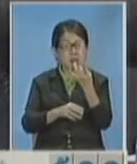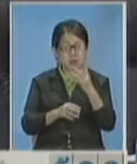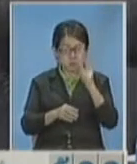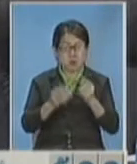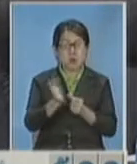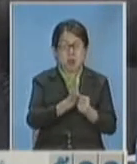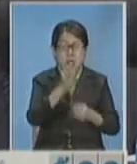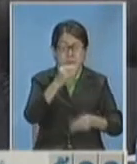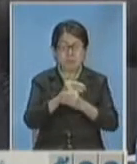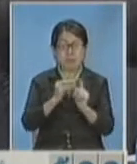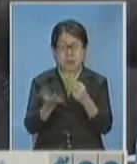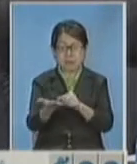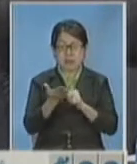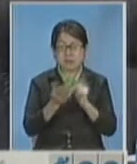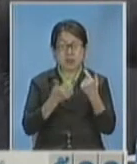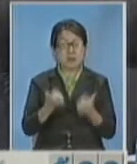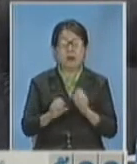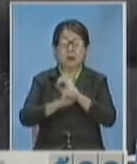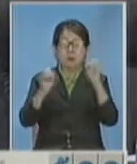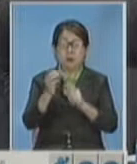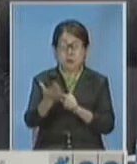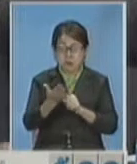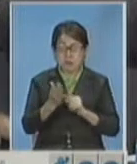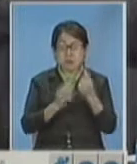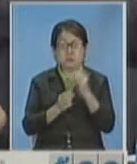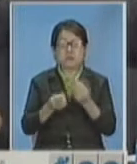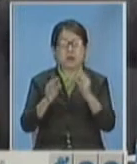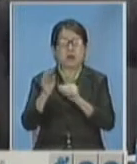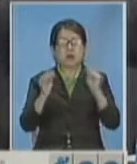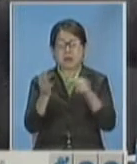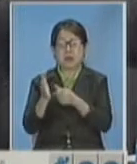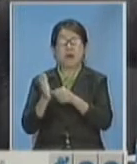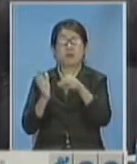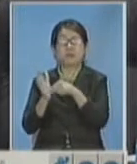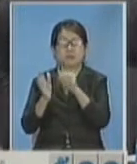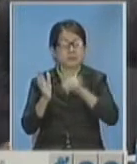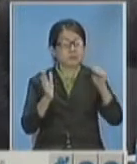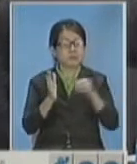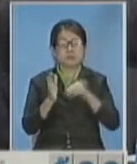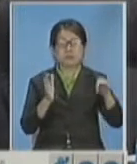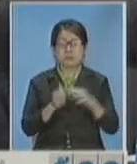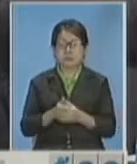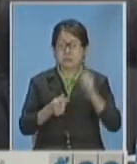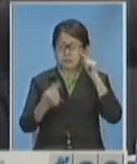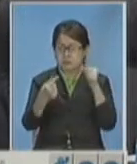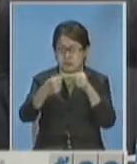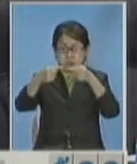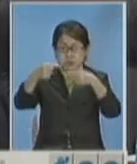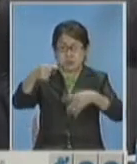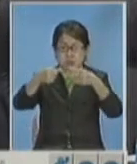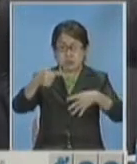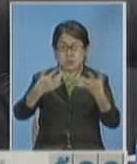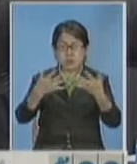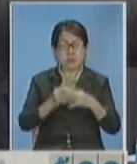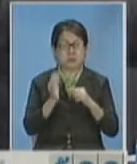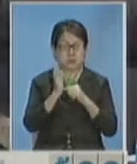กลับเข้ามาใหม่อันนี้เล่นไม่แปรยติเลยค่ะขอเปลี่ยนเลี้ยวกับหลังหันกลางคันเปลี่ยนวัตถุประสงค์เลยดิฉันขอยกตัวอย่างนะคะยกตัวอย่างเ